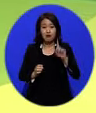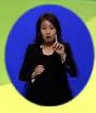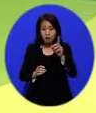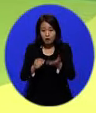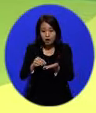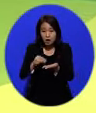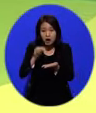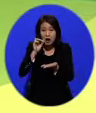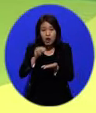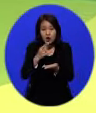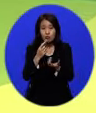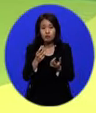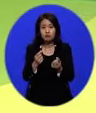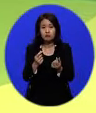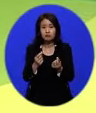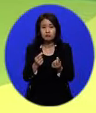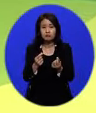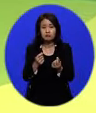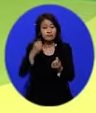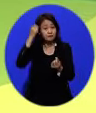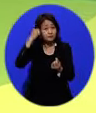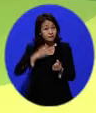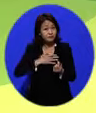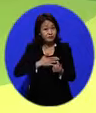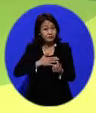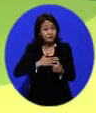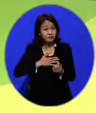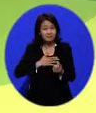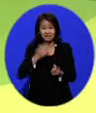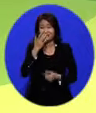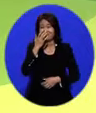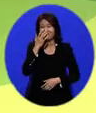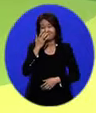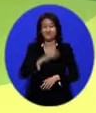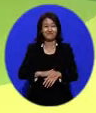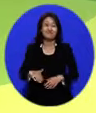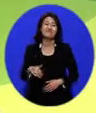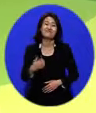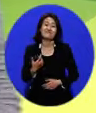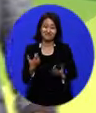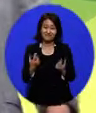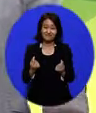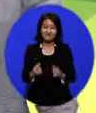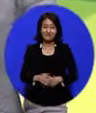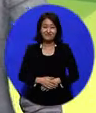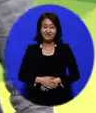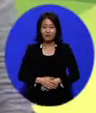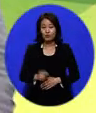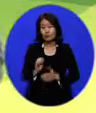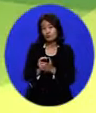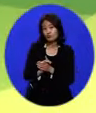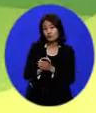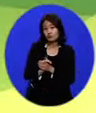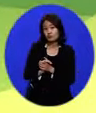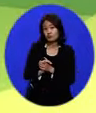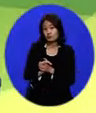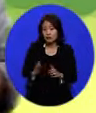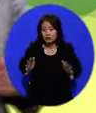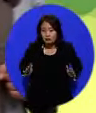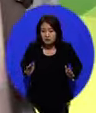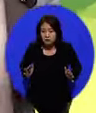같다. 뭔지 조금 감이 오시나요? 안 오시죠. 네. 이 친구도